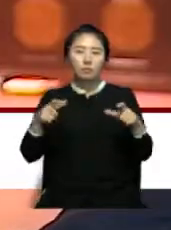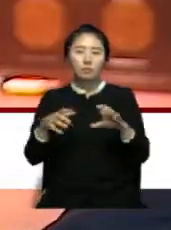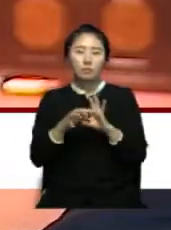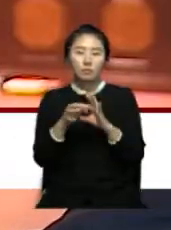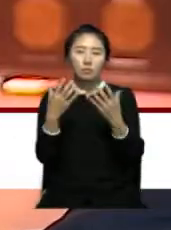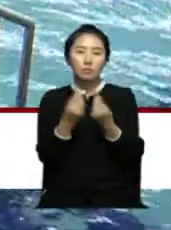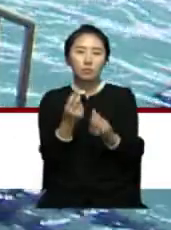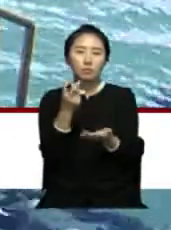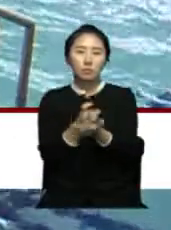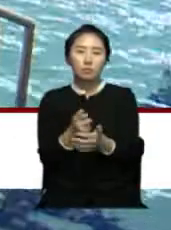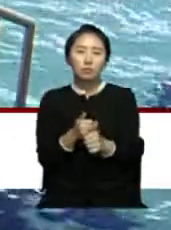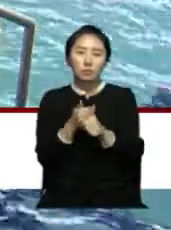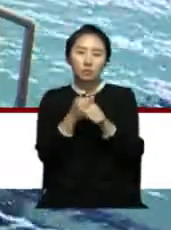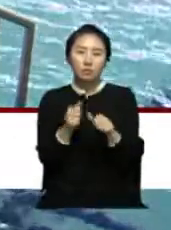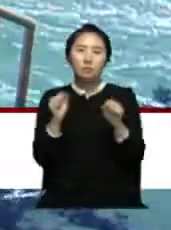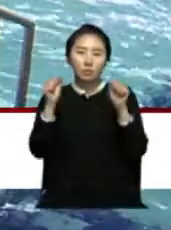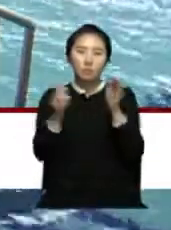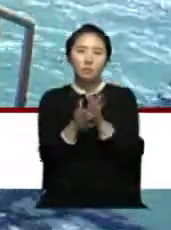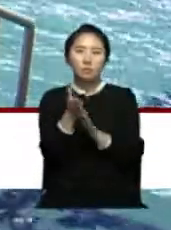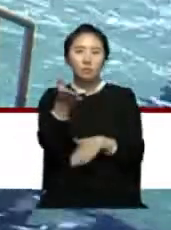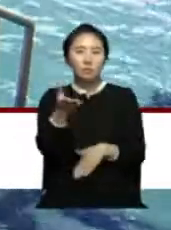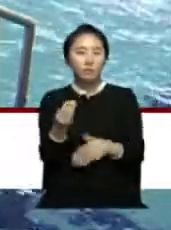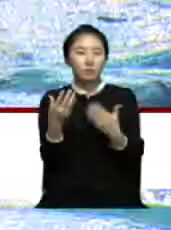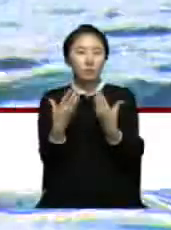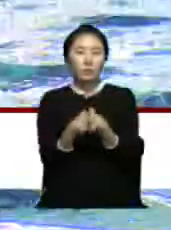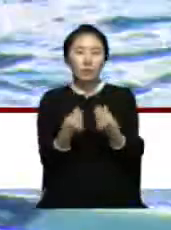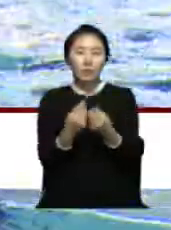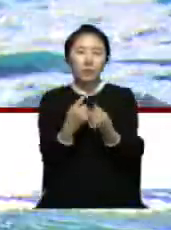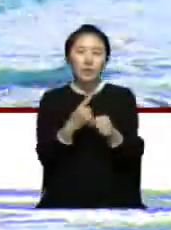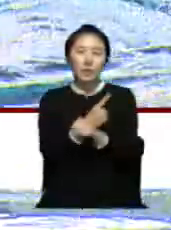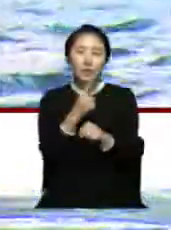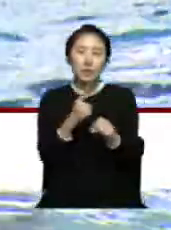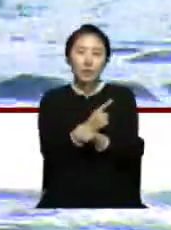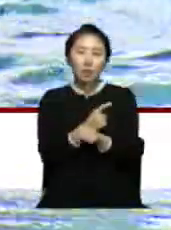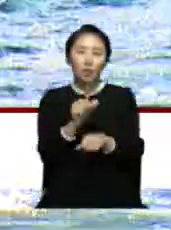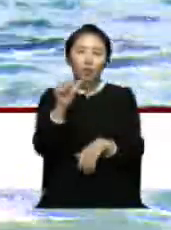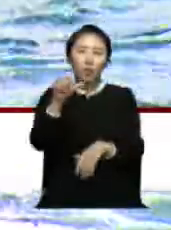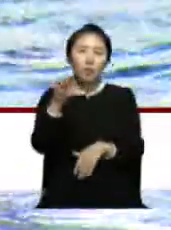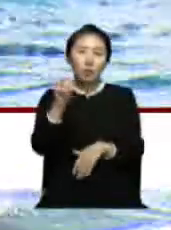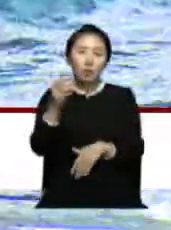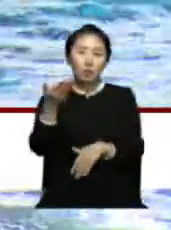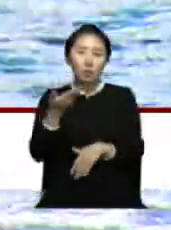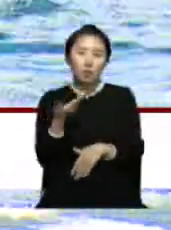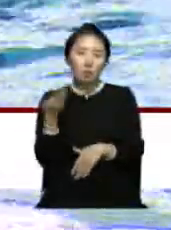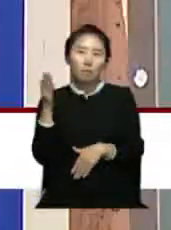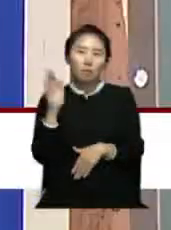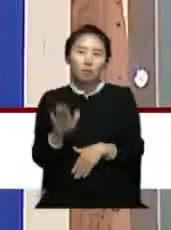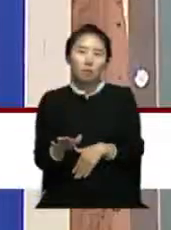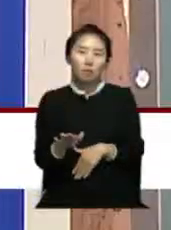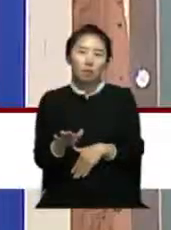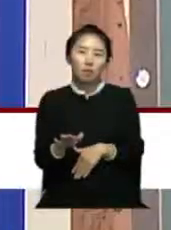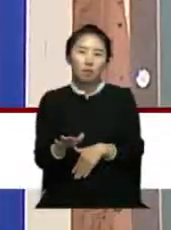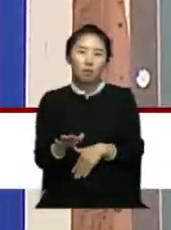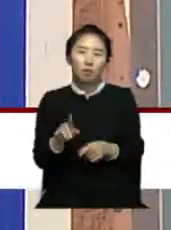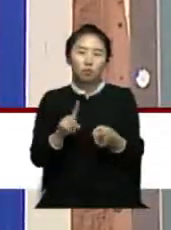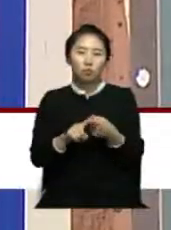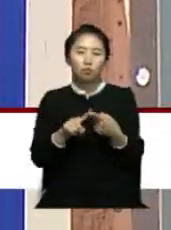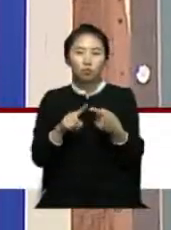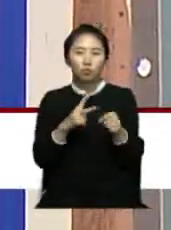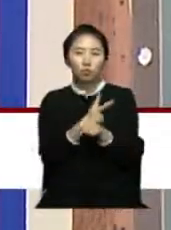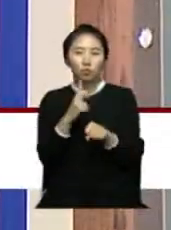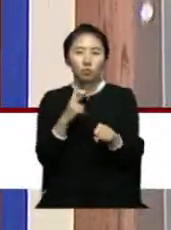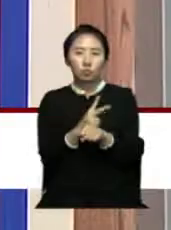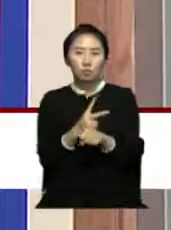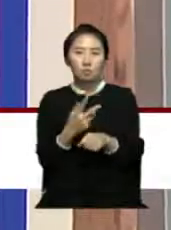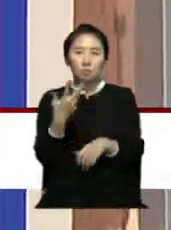초리 에 따르면 체육시설을 대관 할 경우 1시간 기준 5만원 을 받도록 되어 있는데 이는 2시간